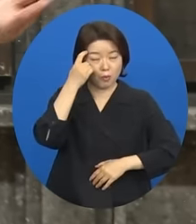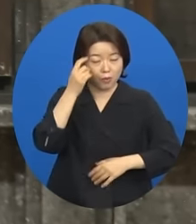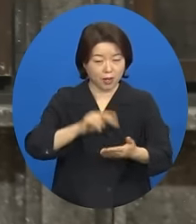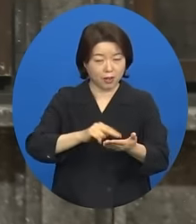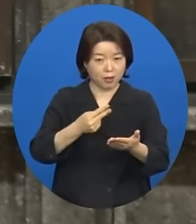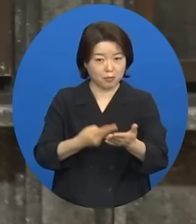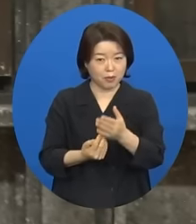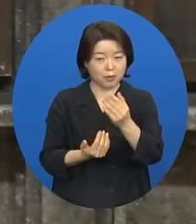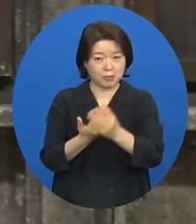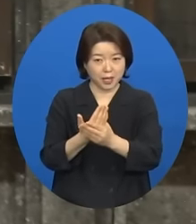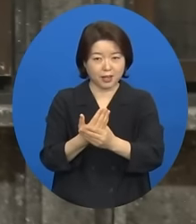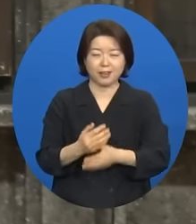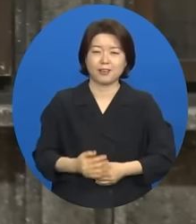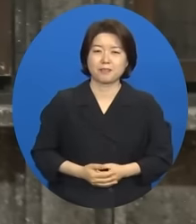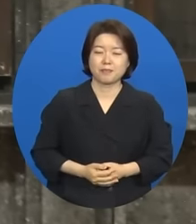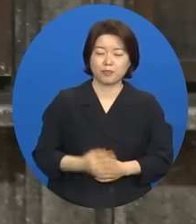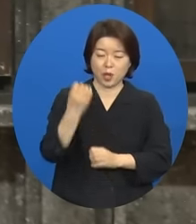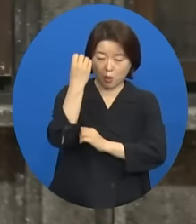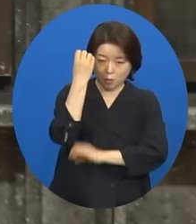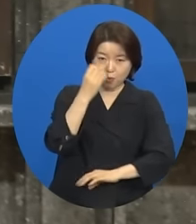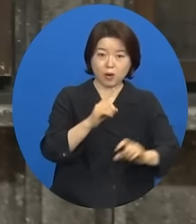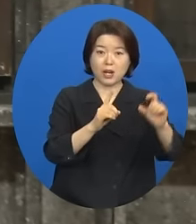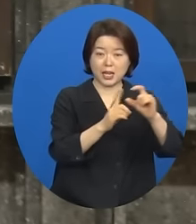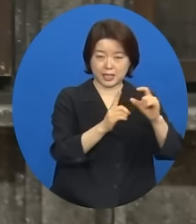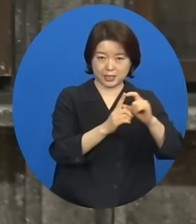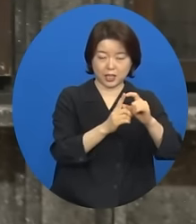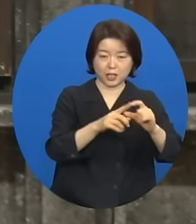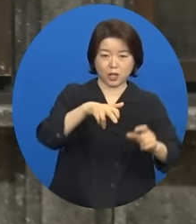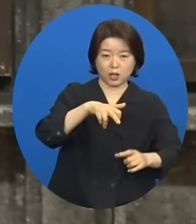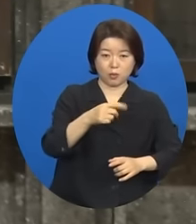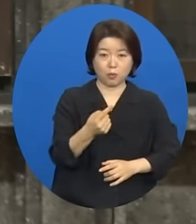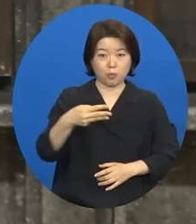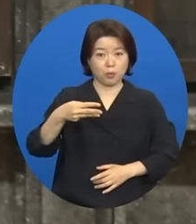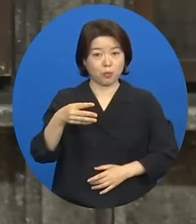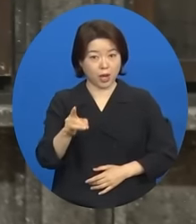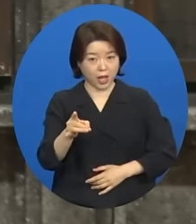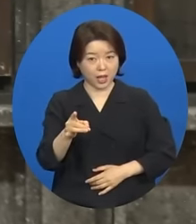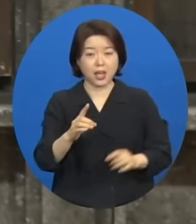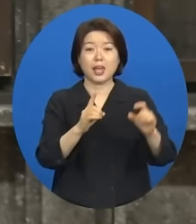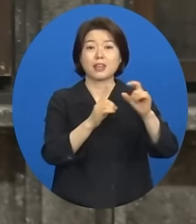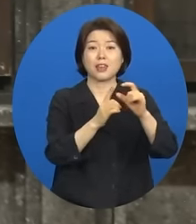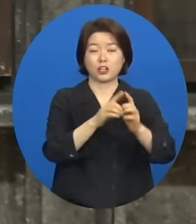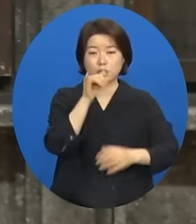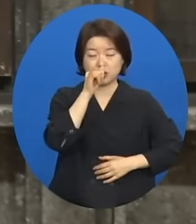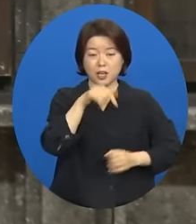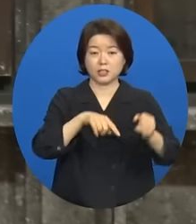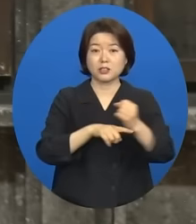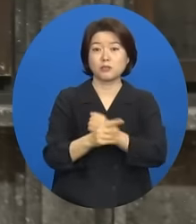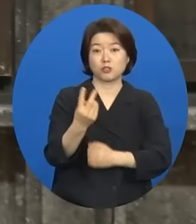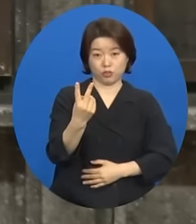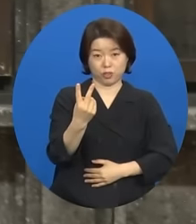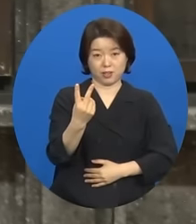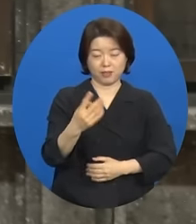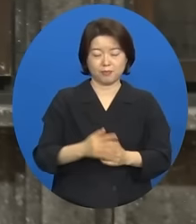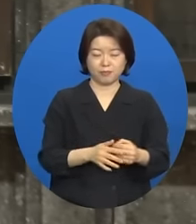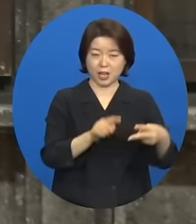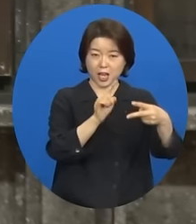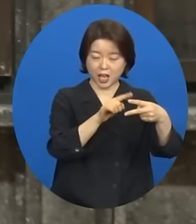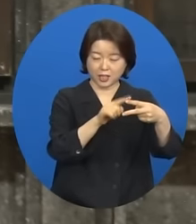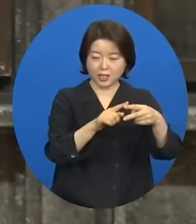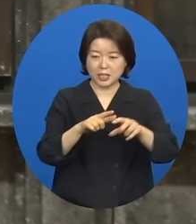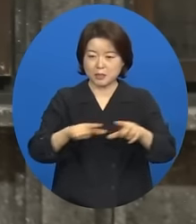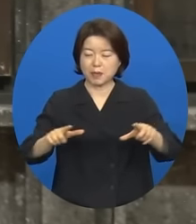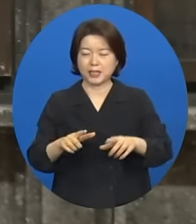나오게 됐느냐? 이 원어에 이 코레라고 하는 이 단어 때문인데, 이 코레는 두 가지 의미를 다 갖고 있어요. 하나는 일반적으로는